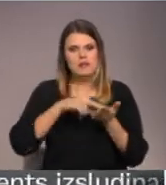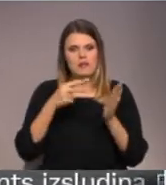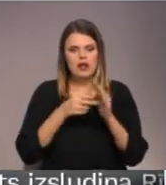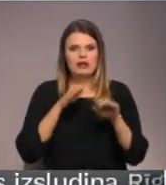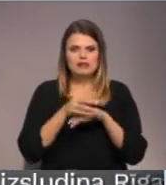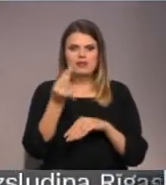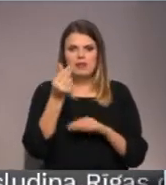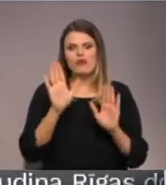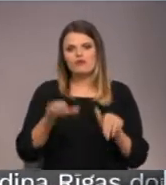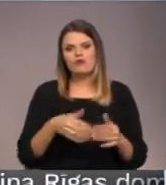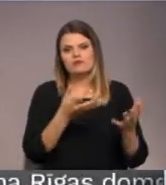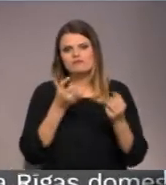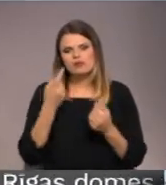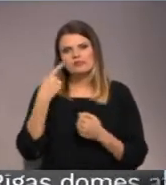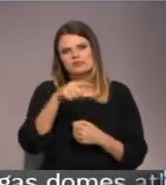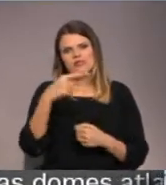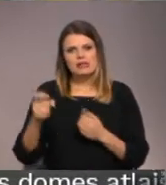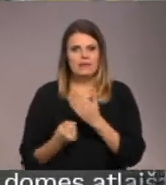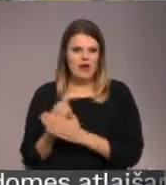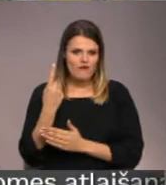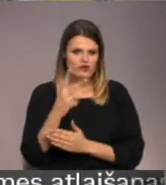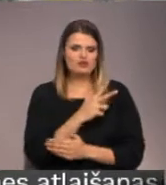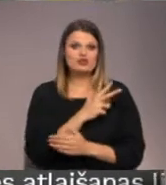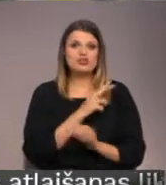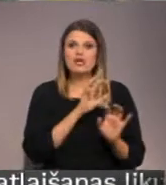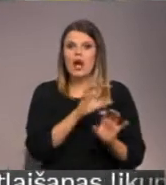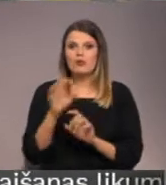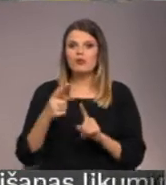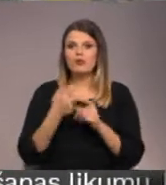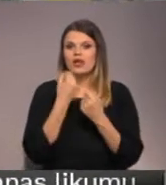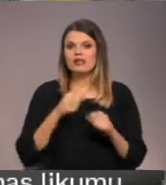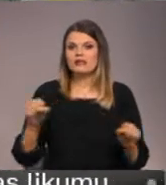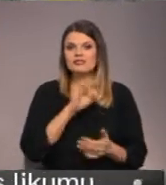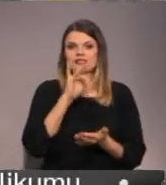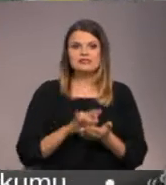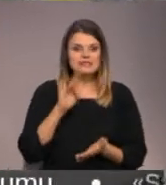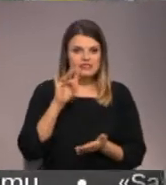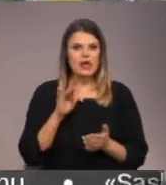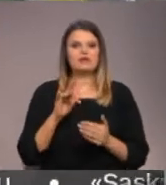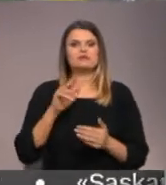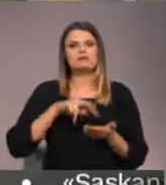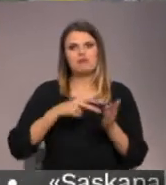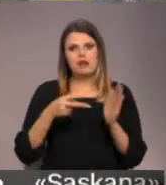īstenošanai līdzekļus varētu piesaistīt no citiem avotiem. Sociālās aprūpes un rehabilitācijas centrs Rudbārži būs